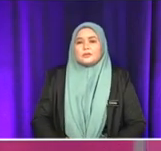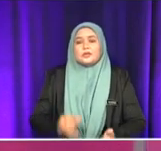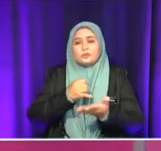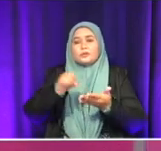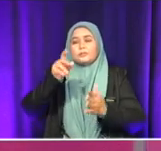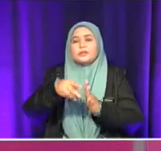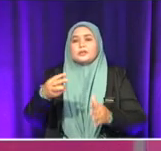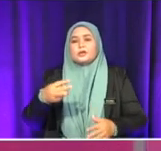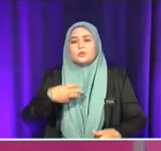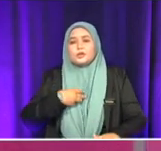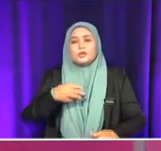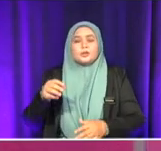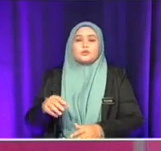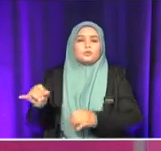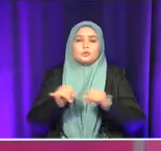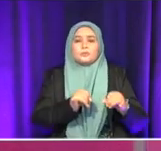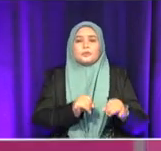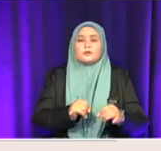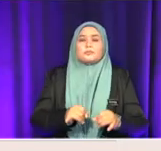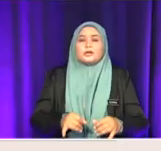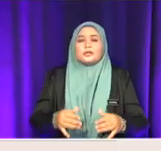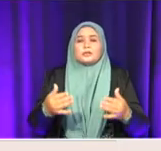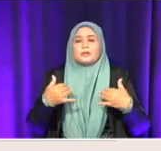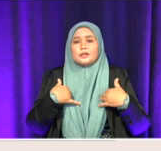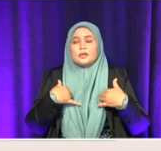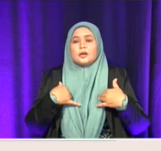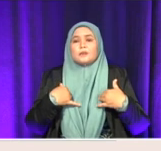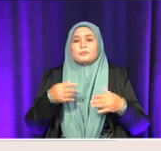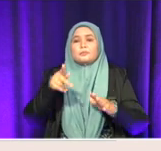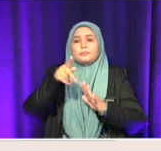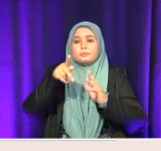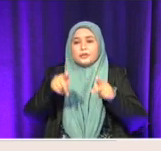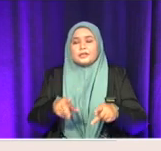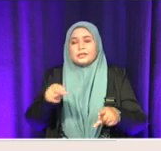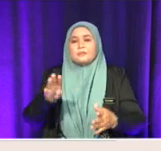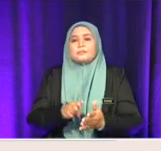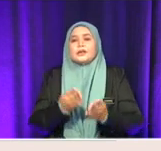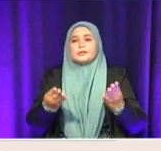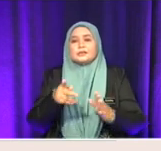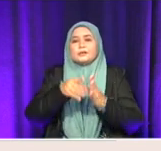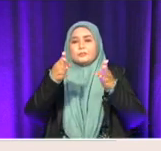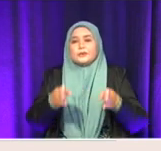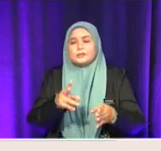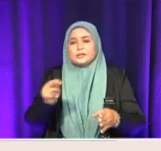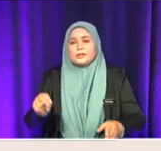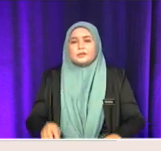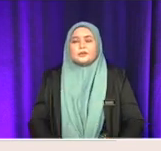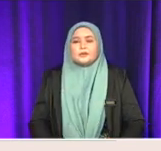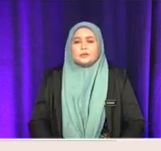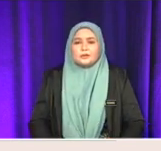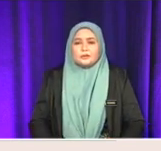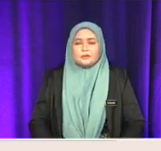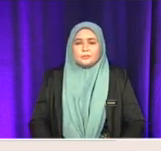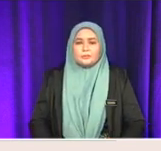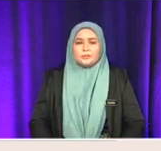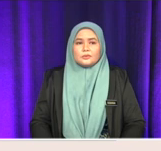dikehendaki untuk mengadakan pengajaran bahasa kebangsaan Oke pengajar di